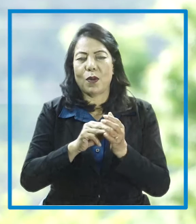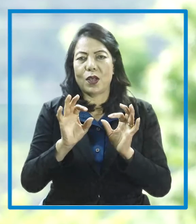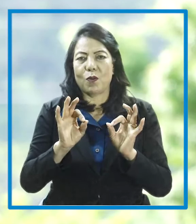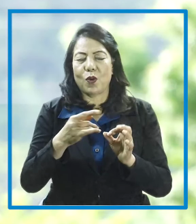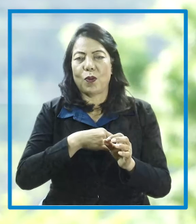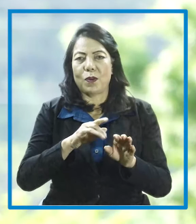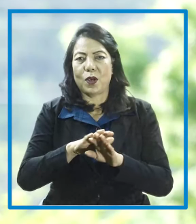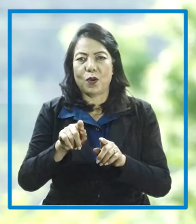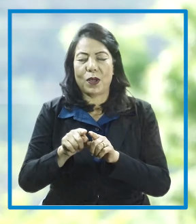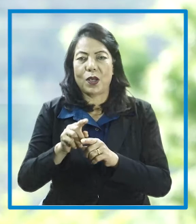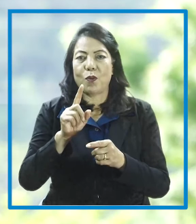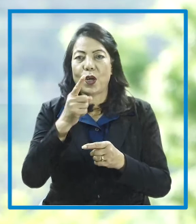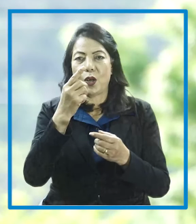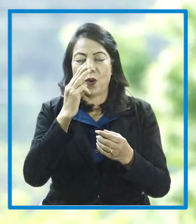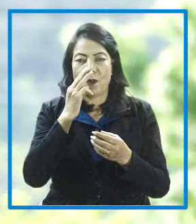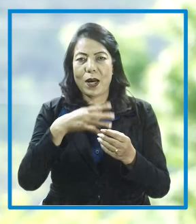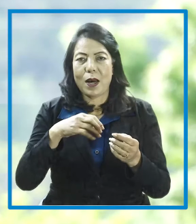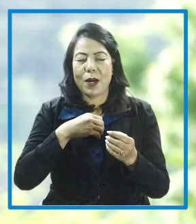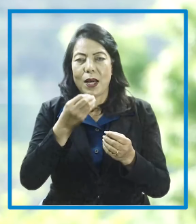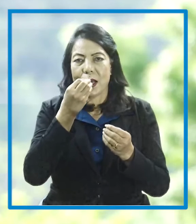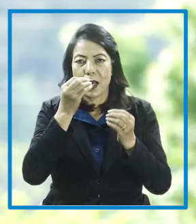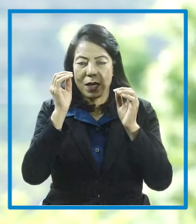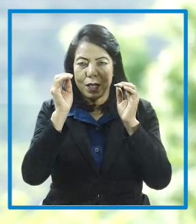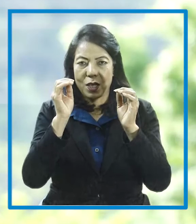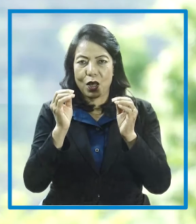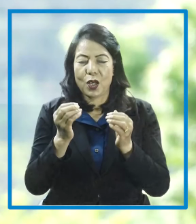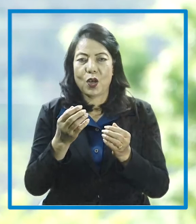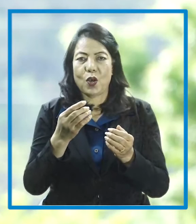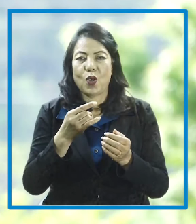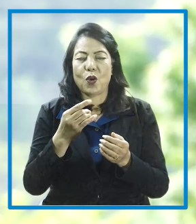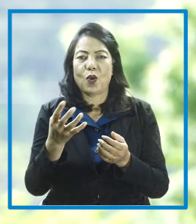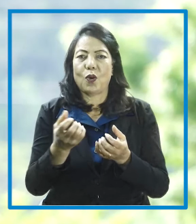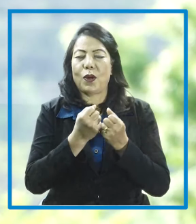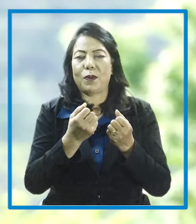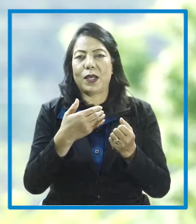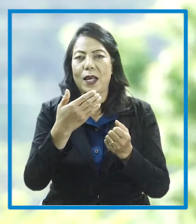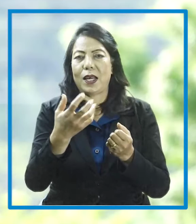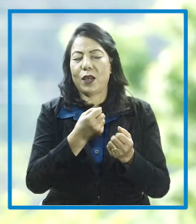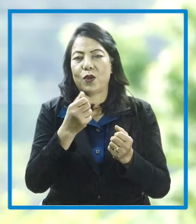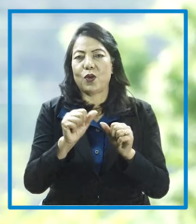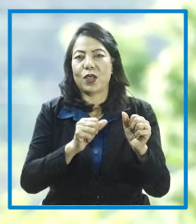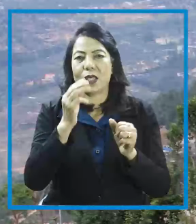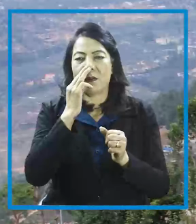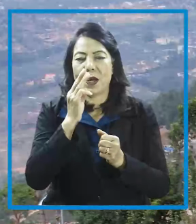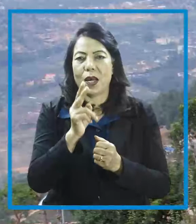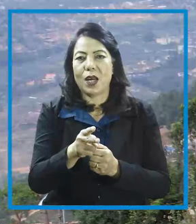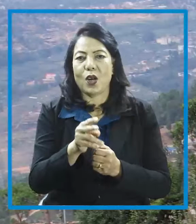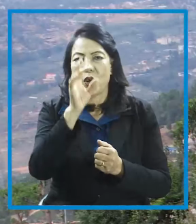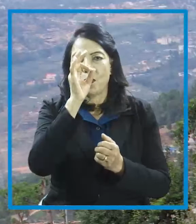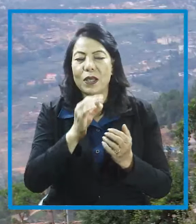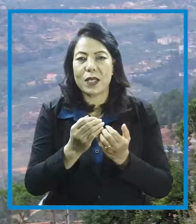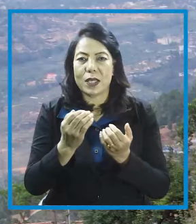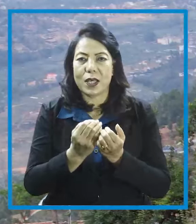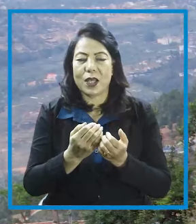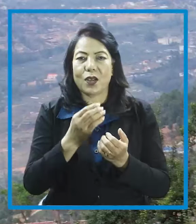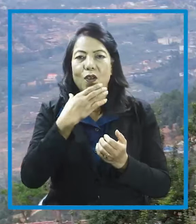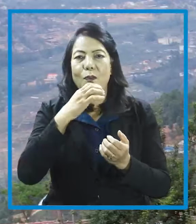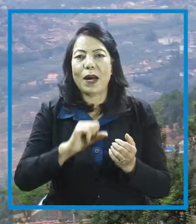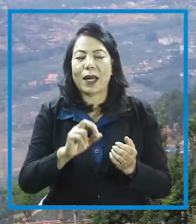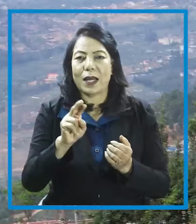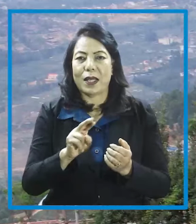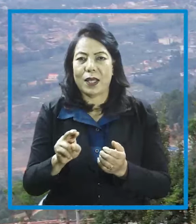थिए। पहिलो मध्यम उपलब्धिमा चाहिँ हामीले खाद्य उपलब्धतालाई लिएका थियौँ, जसमा चाहिँ यो विशेष